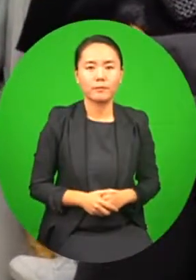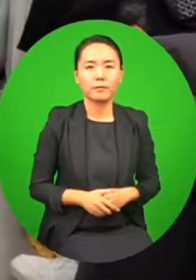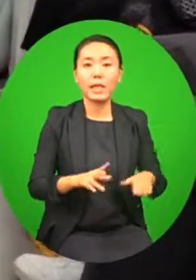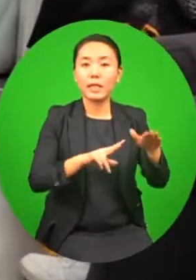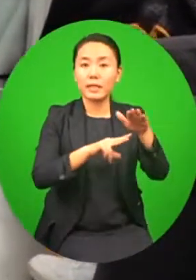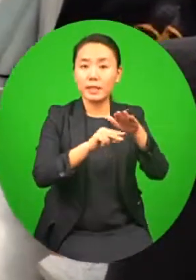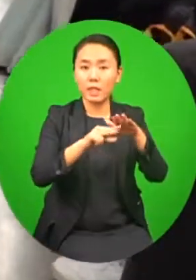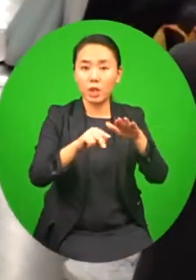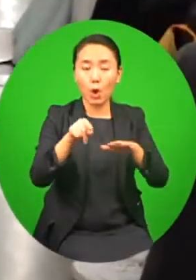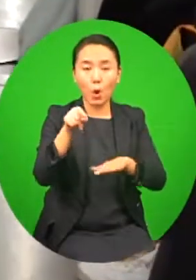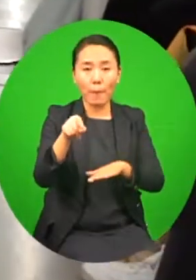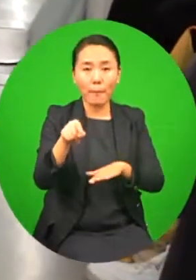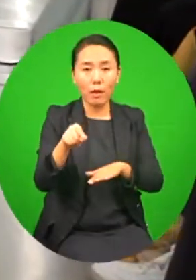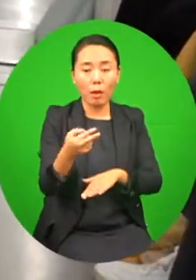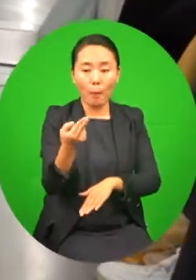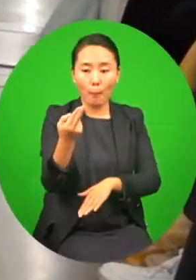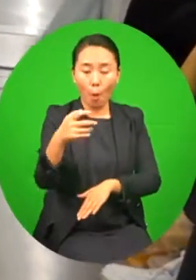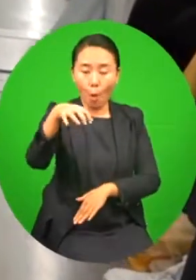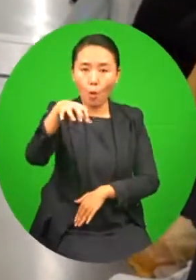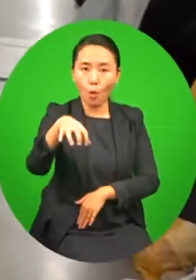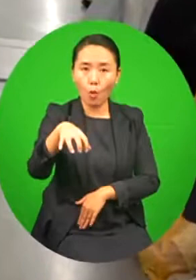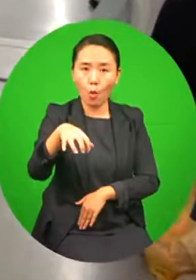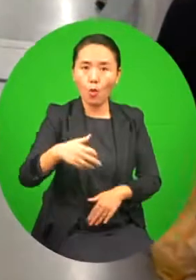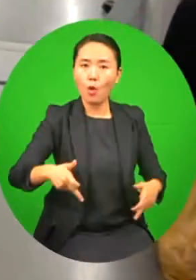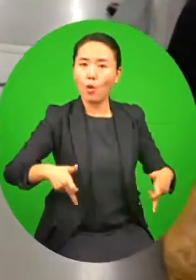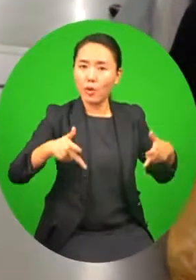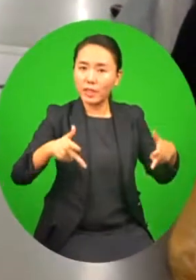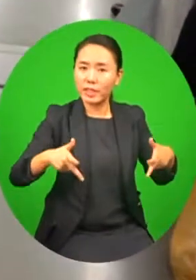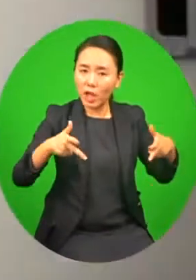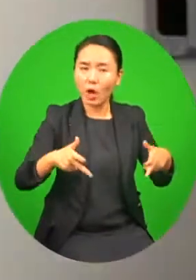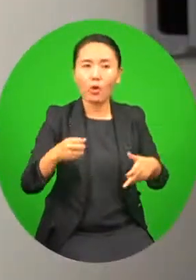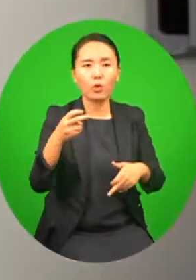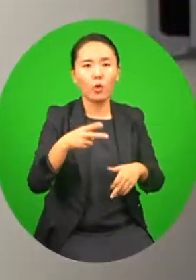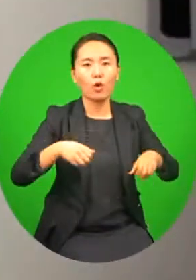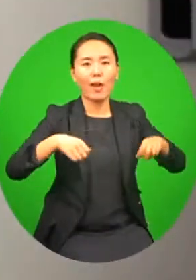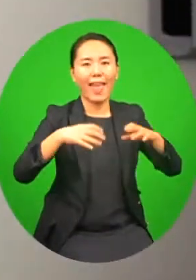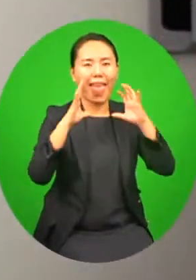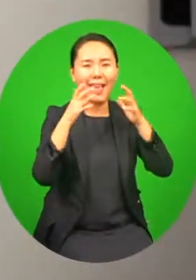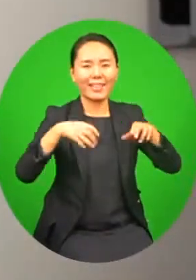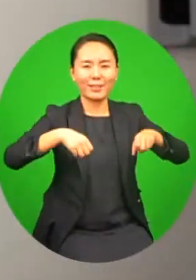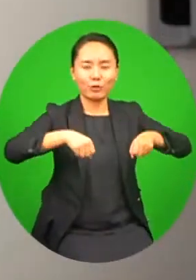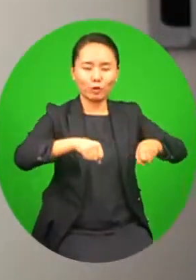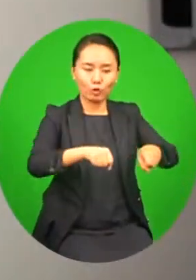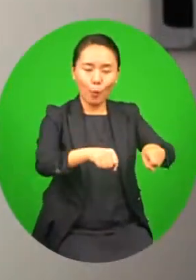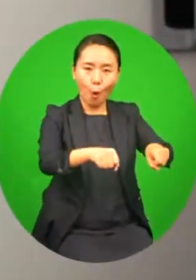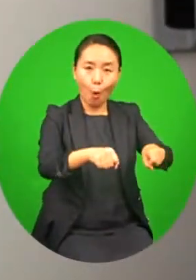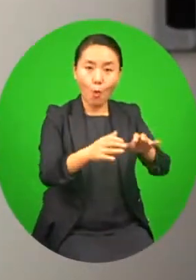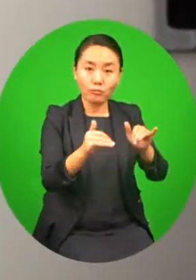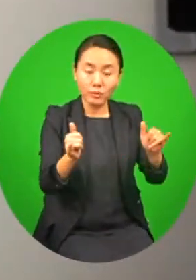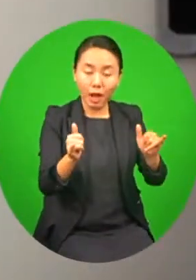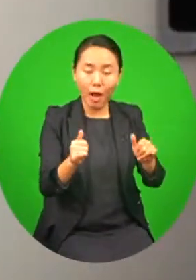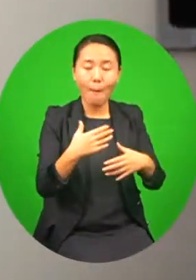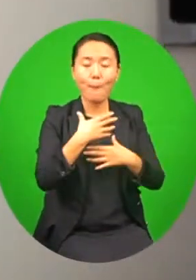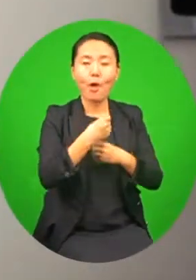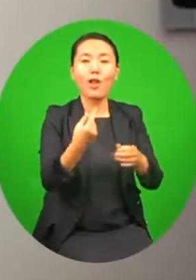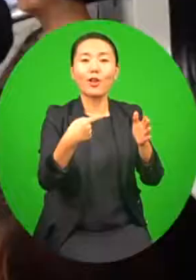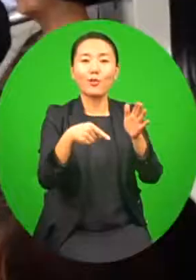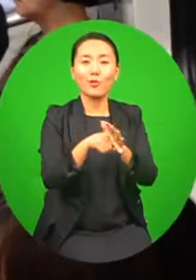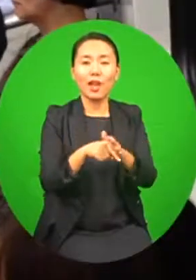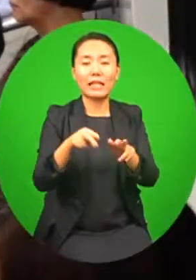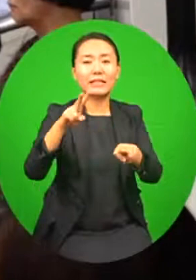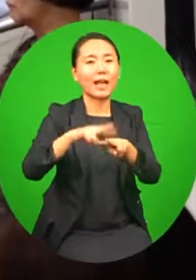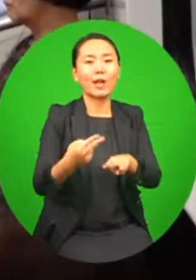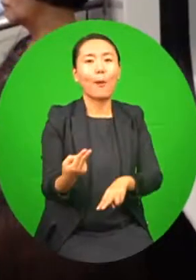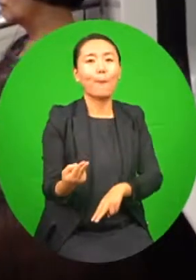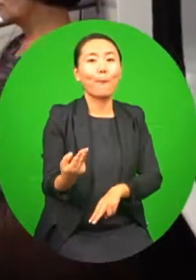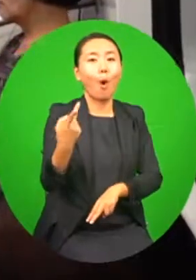지하철 한쪽에 마련된 빈 공간. 휠체어 이용자나 유모차 승객도 편하게 이동할 수 있도록 좌석을 없애고 만든